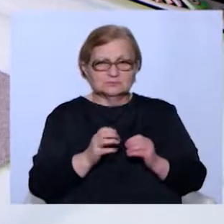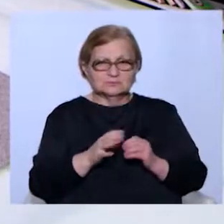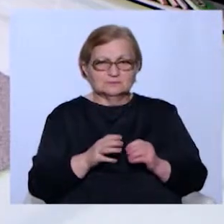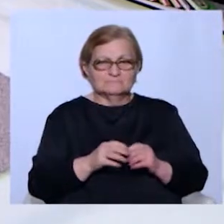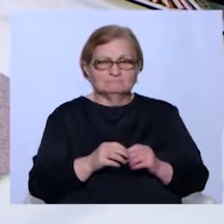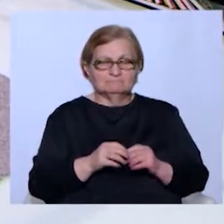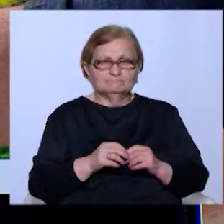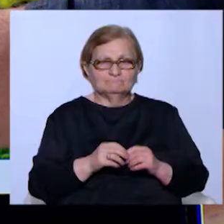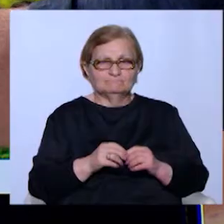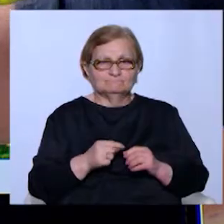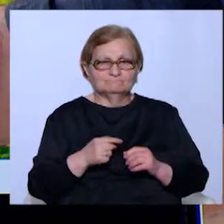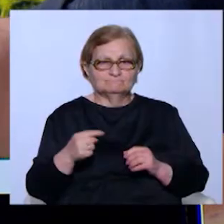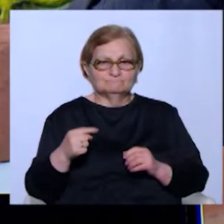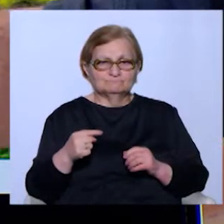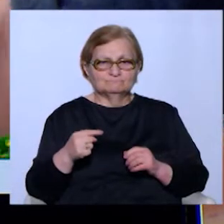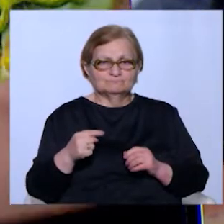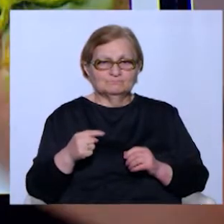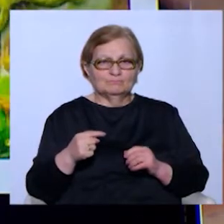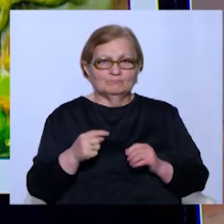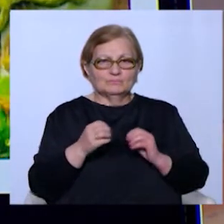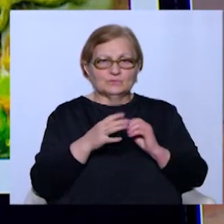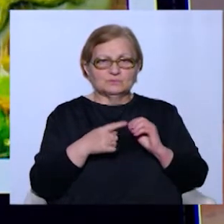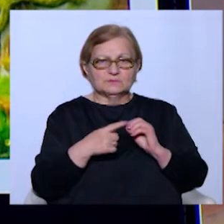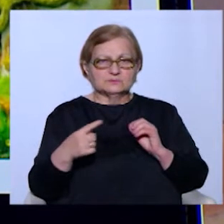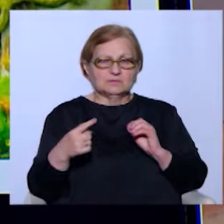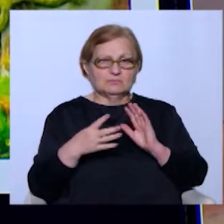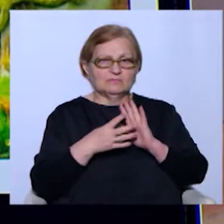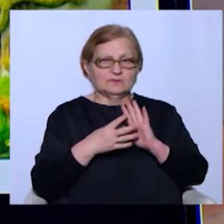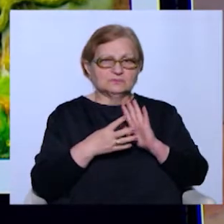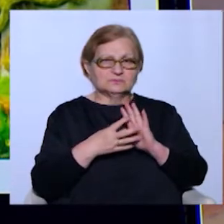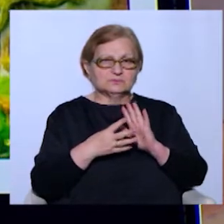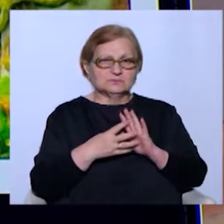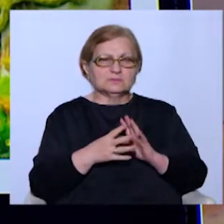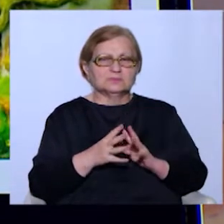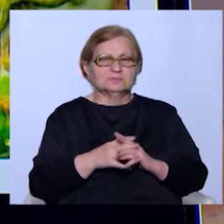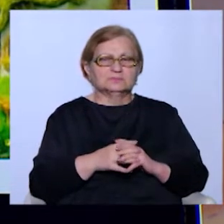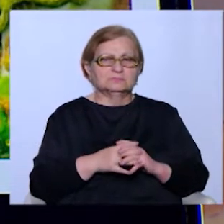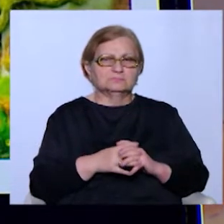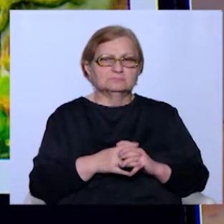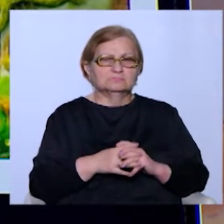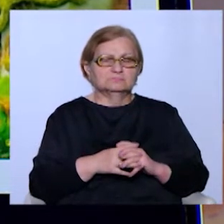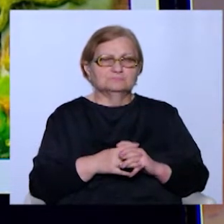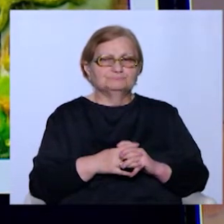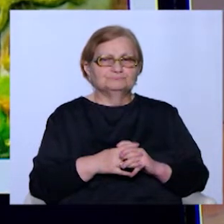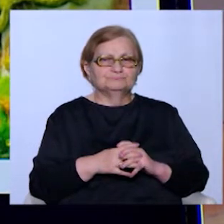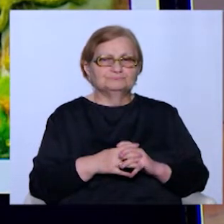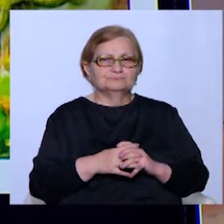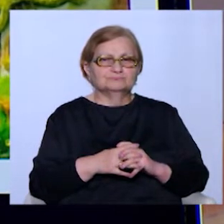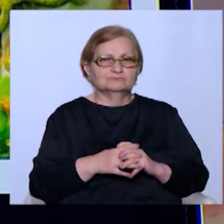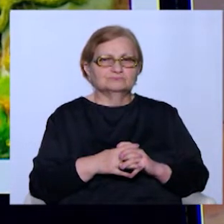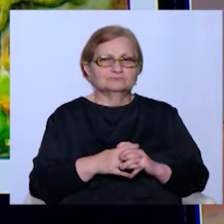15-ს გამოვაკლოთ 9. აბა, აბა, ჩქარა, ჩქარა, ვიანგარიშო, 15-ს გამოვაკლოთ